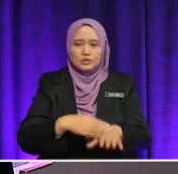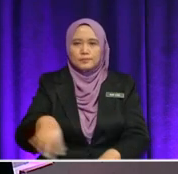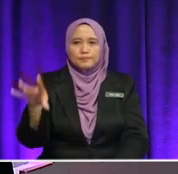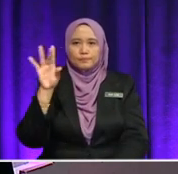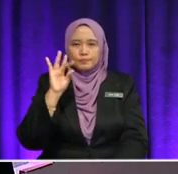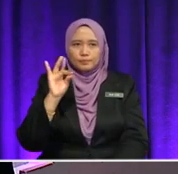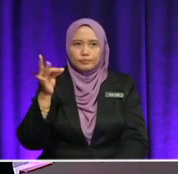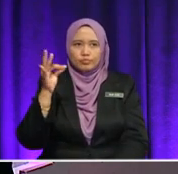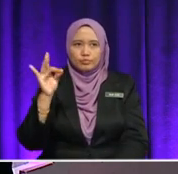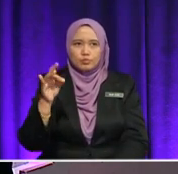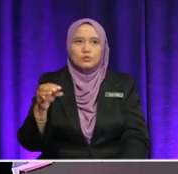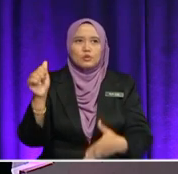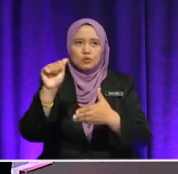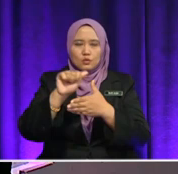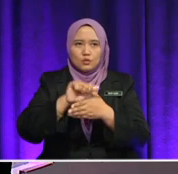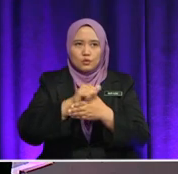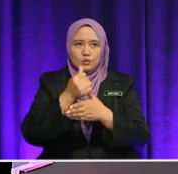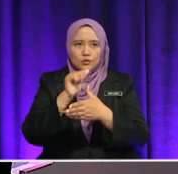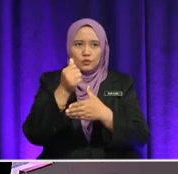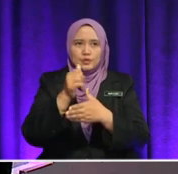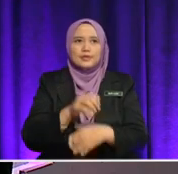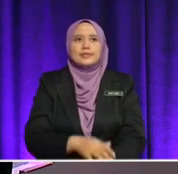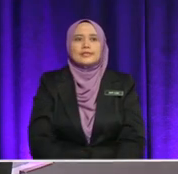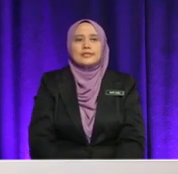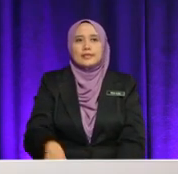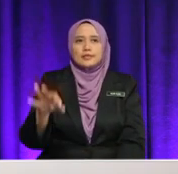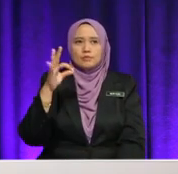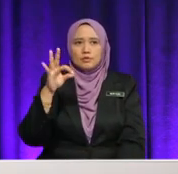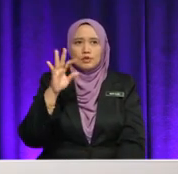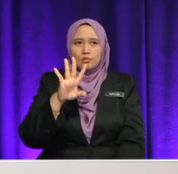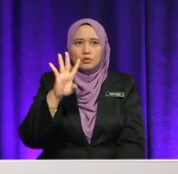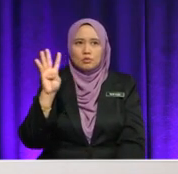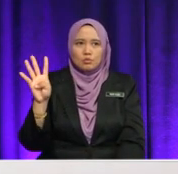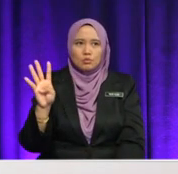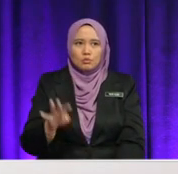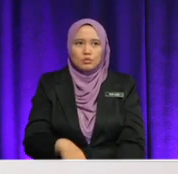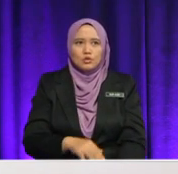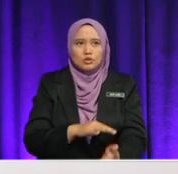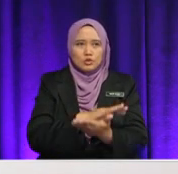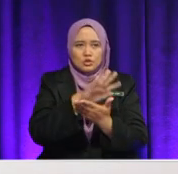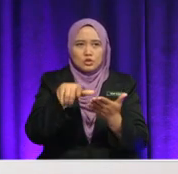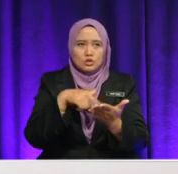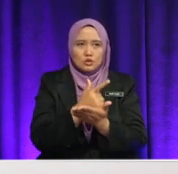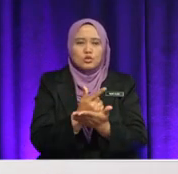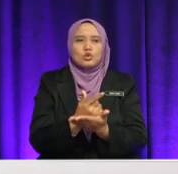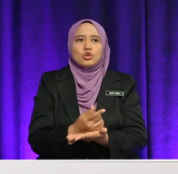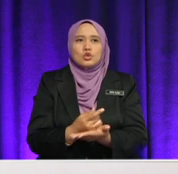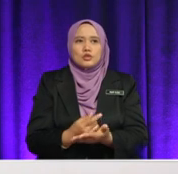pada 18 Oktober di seluruh tanah Melayu mana kali Terengganu bermula 29 Oktober lewat sedikit